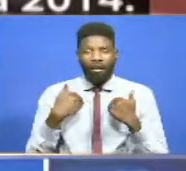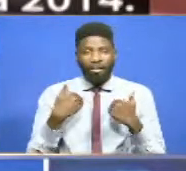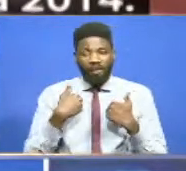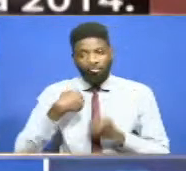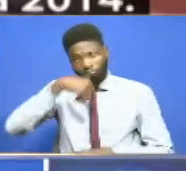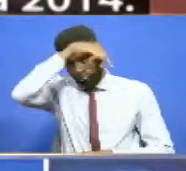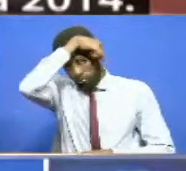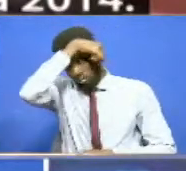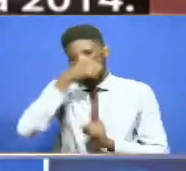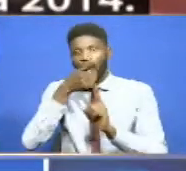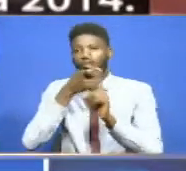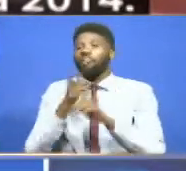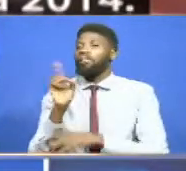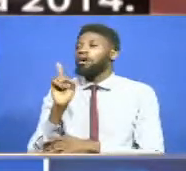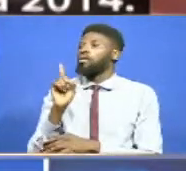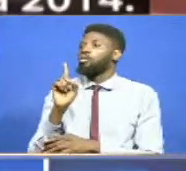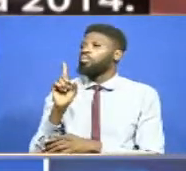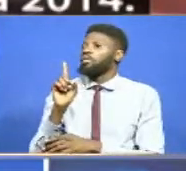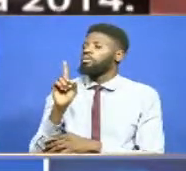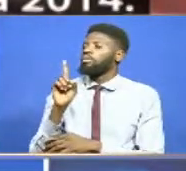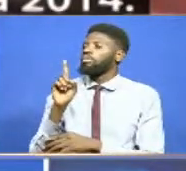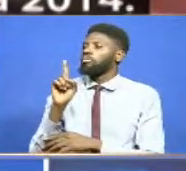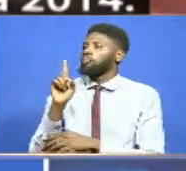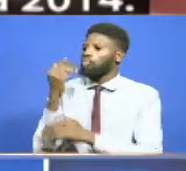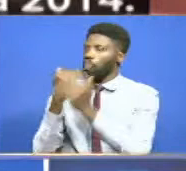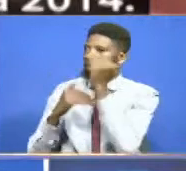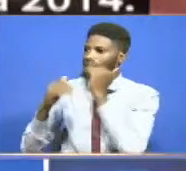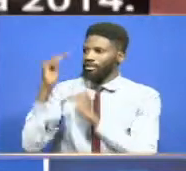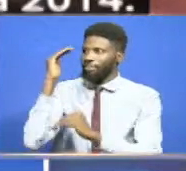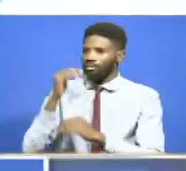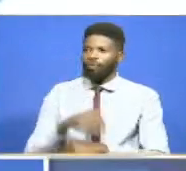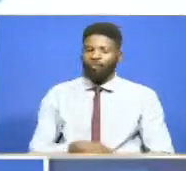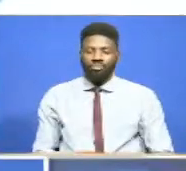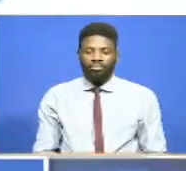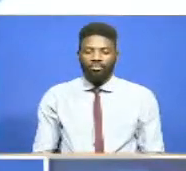Nairobi. Ben Chumba, Darubini ya Channel 1.